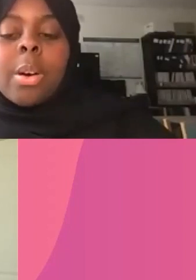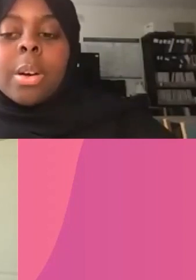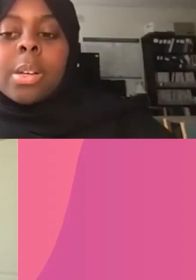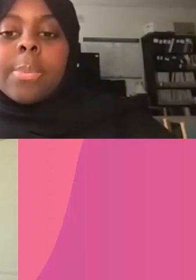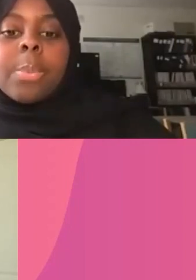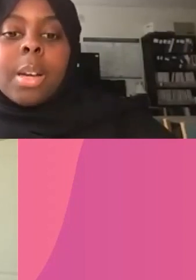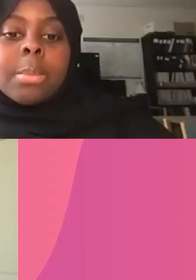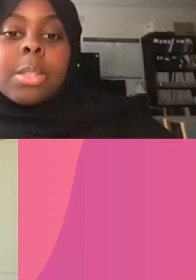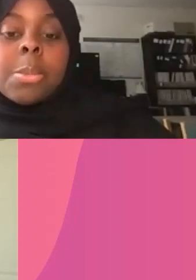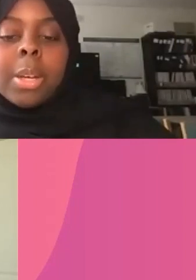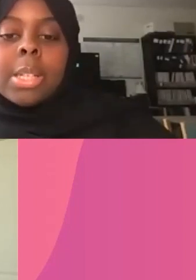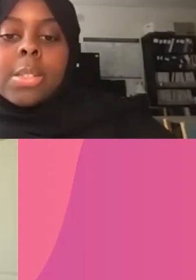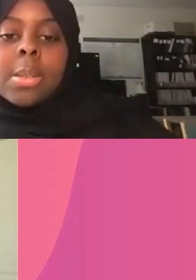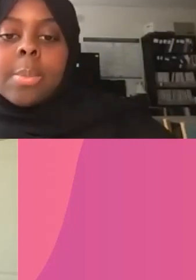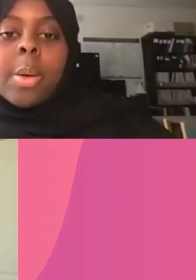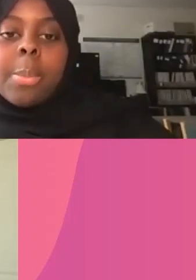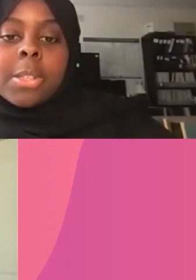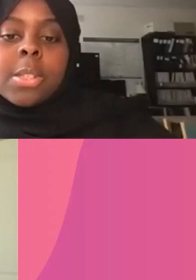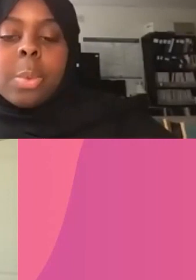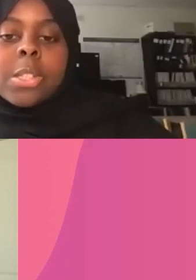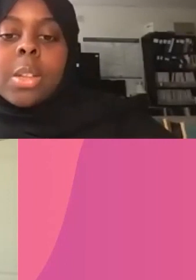au lieu d'attendre